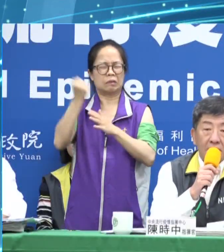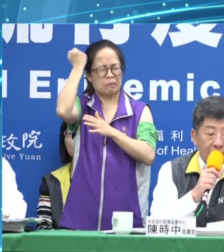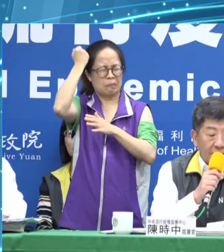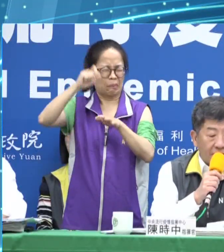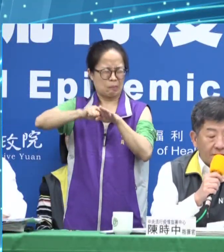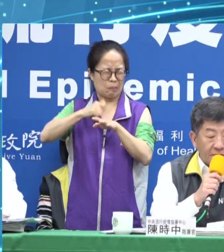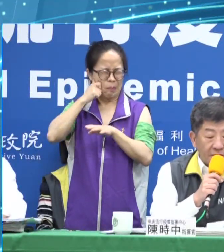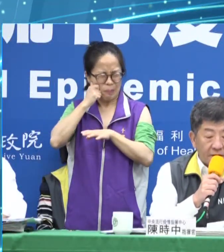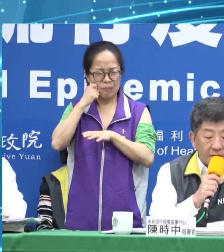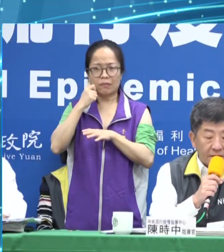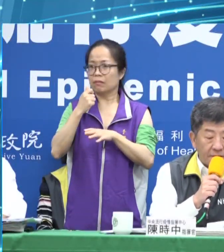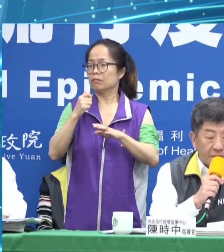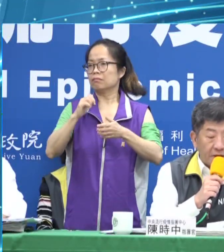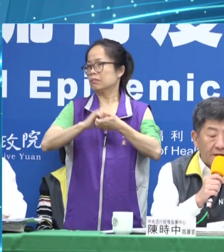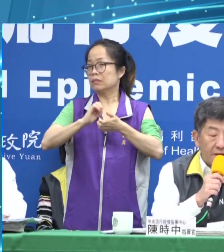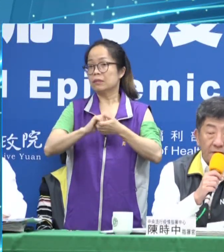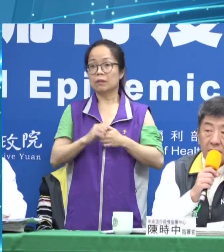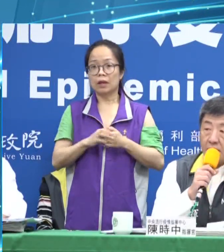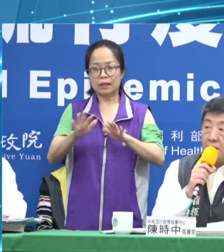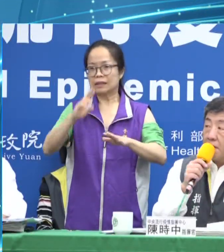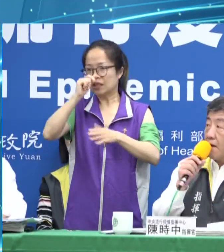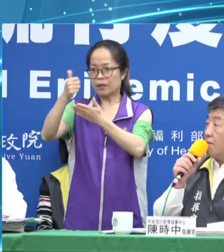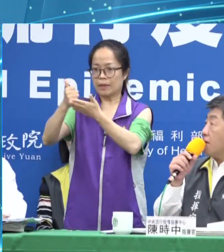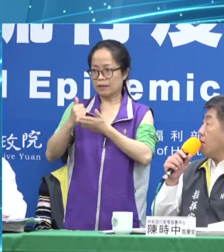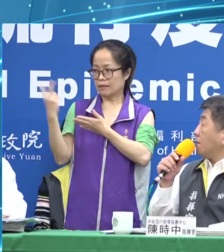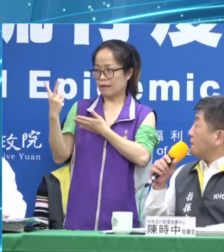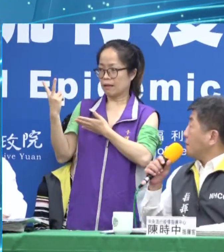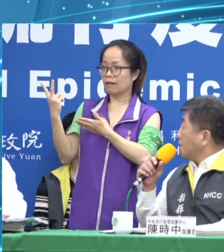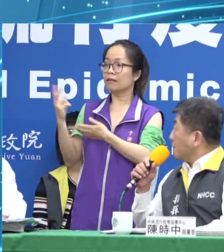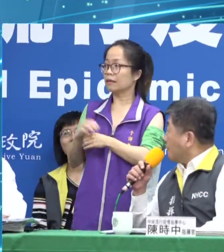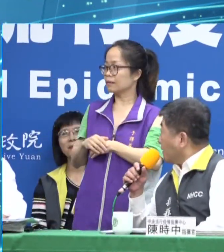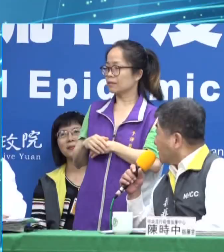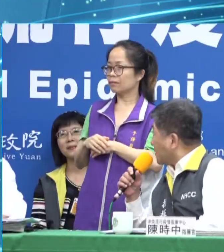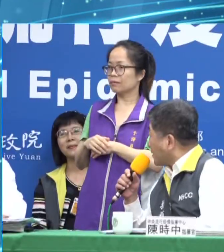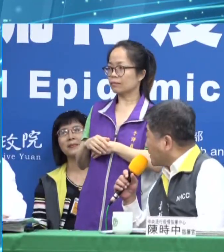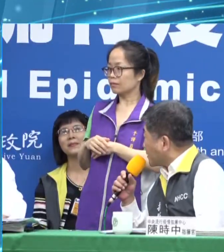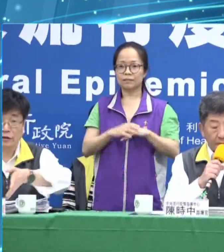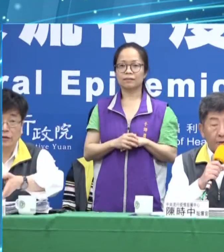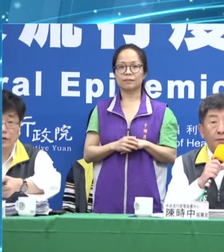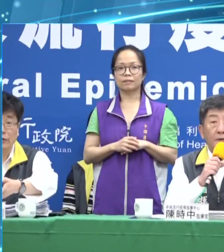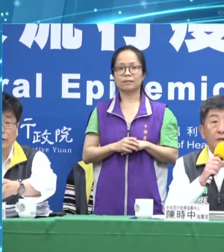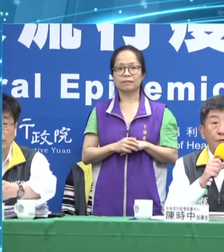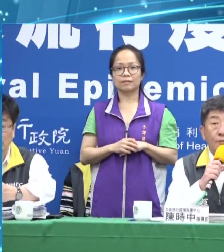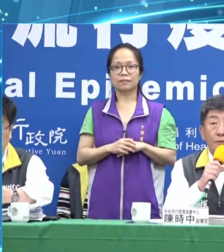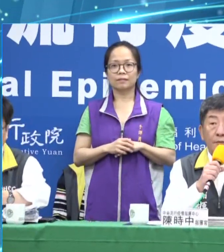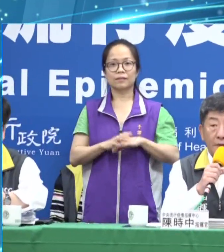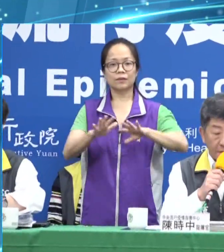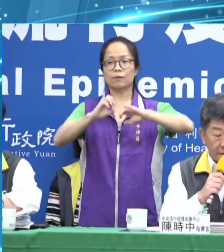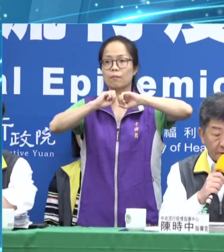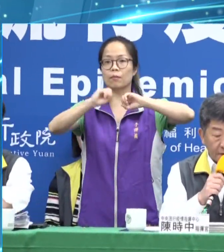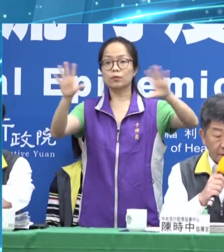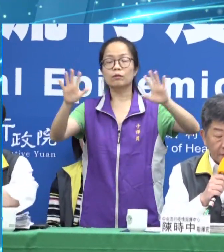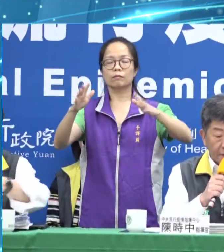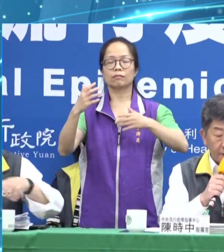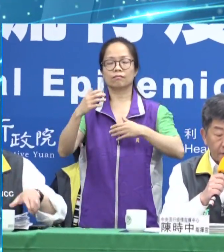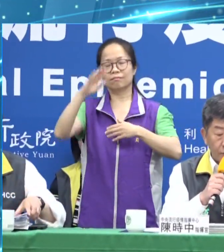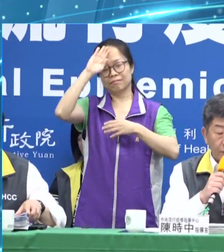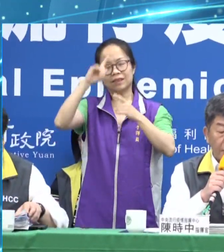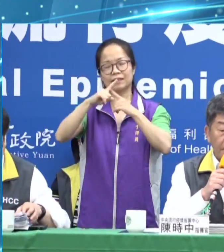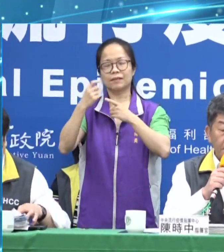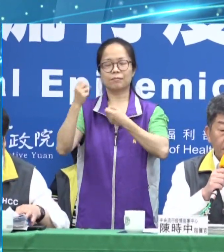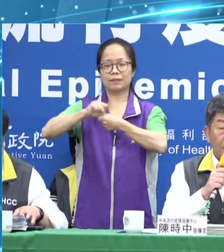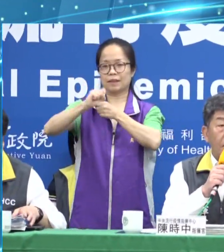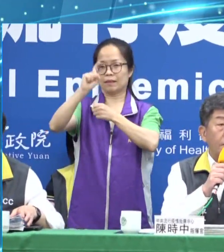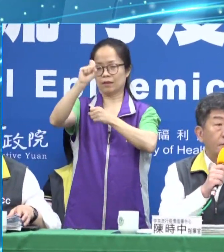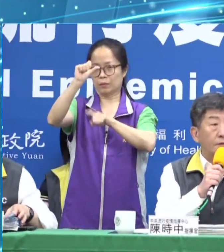防疫的关键期，观光纾困也是跟着陆续上路，薪资补助上限也翻倍到20000。另外呢，每一间旅行社将会补助一个